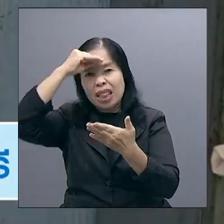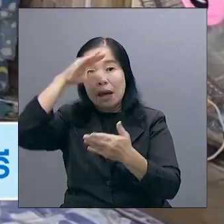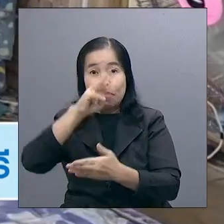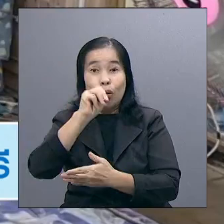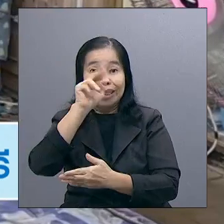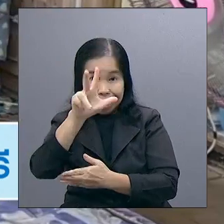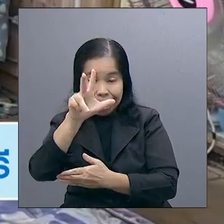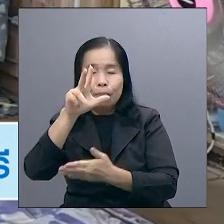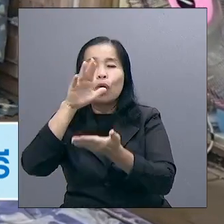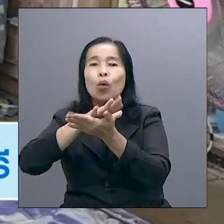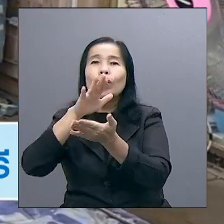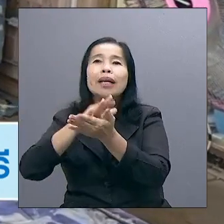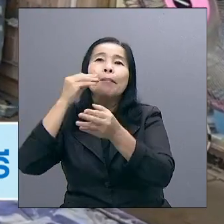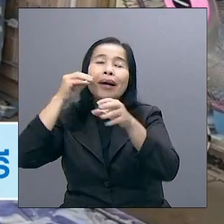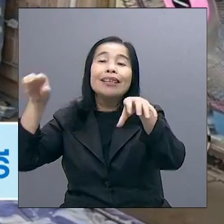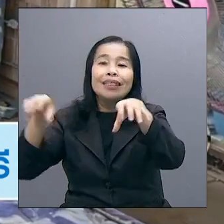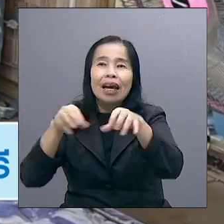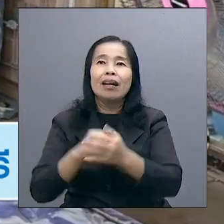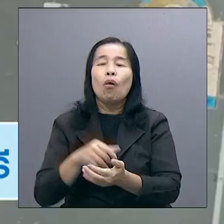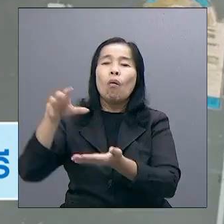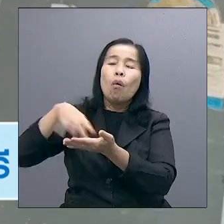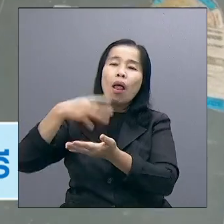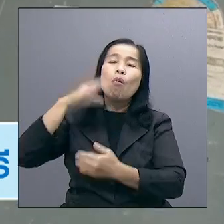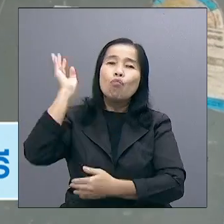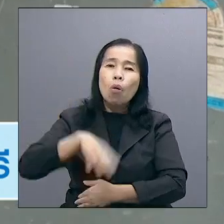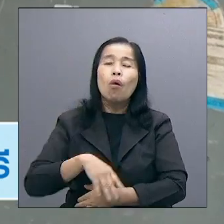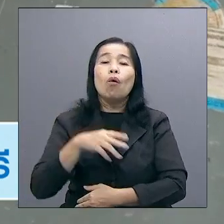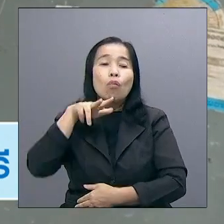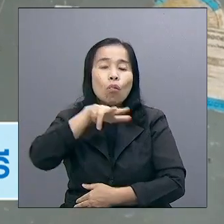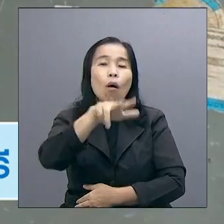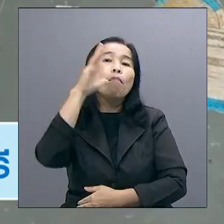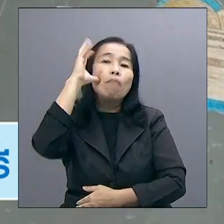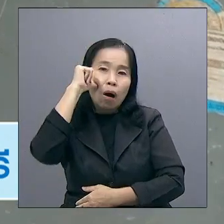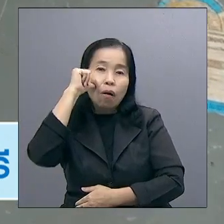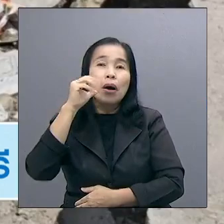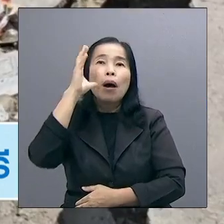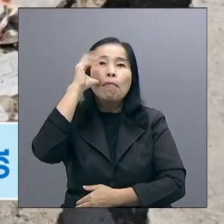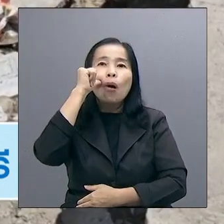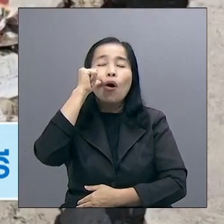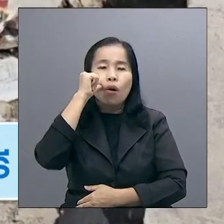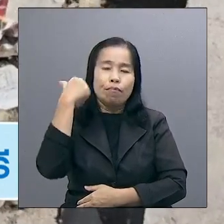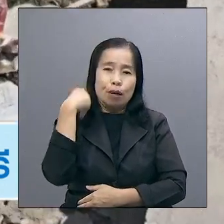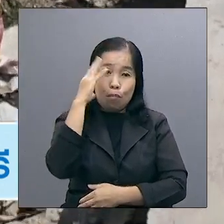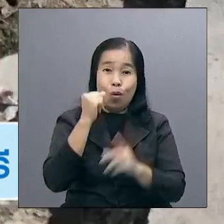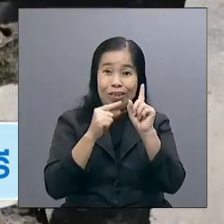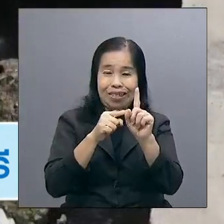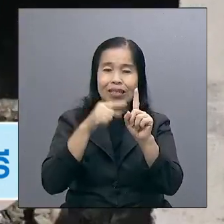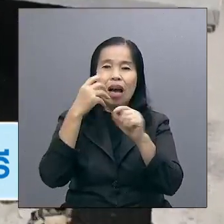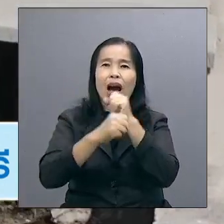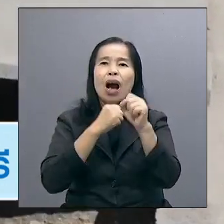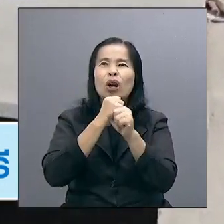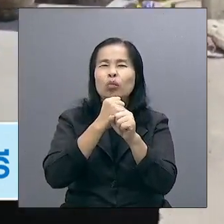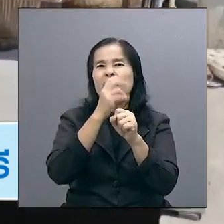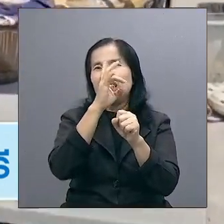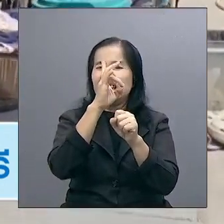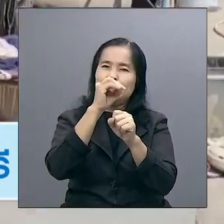3 รงเรีนบางตะบูณวิทยาเขาเล่าว่าน้องอยู่กับคุณพ่อ คุพ่อชื่วคุพ่อเริงชัย สมบูณ 4 อายุ 47 ปีแล